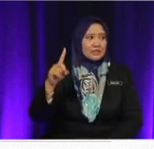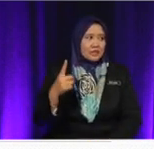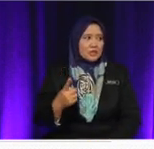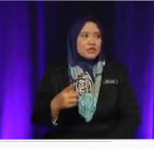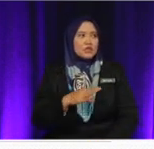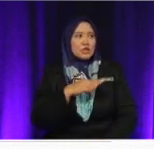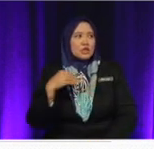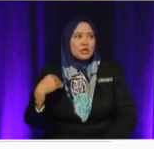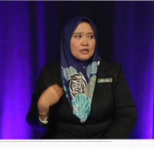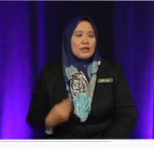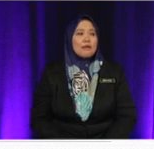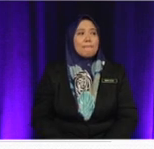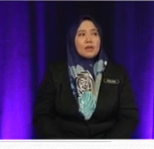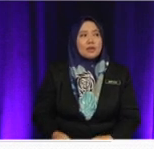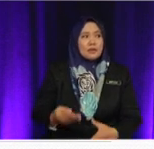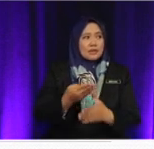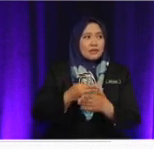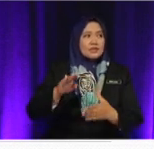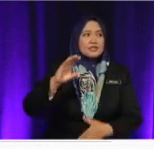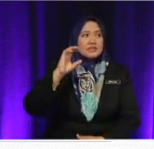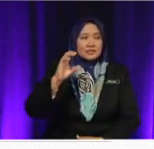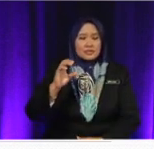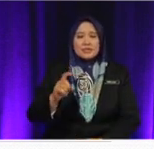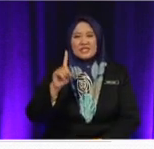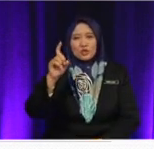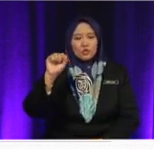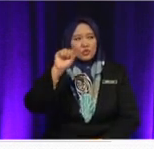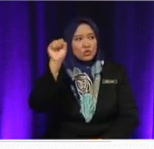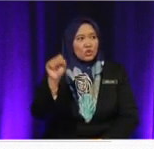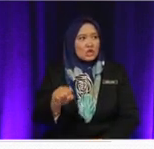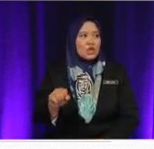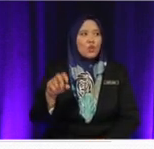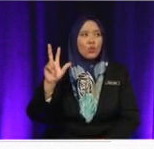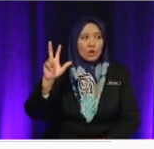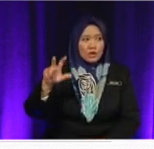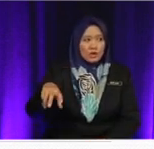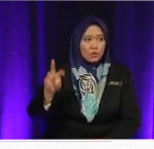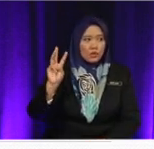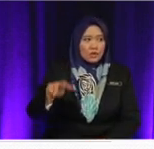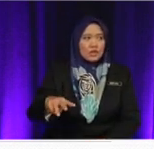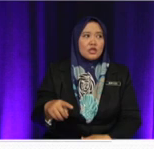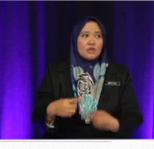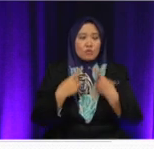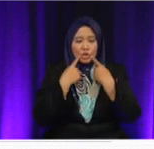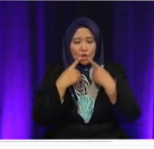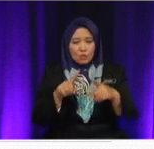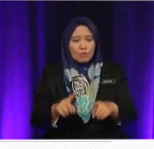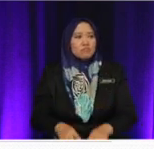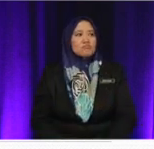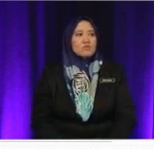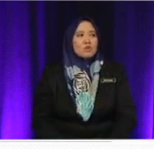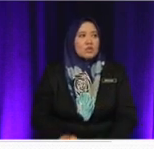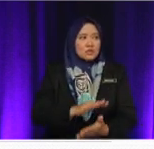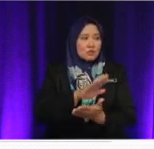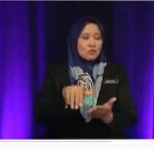yang membawa markah 25 markah dan jumlah keseluruhan 140 markah. Yang mana tempoh masanya 2 jam 30